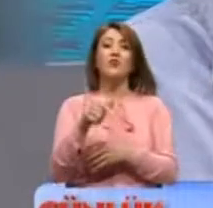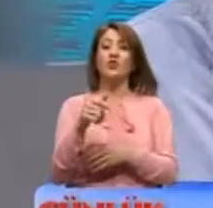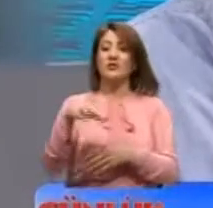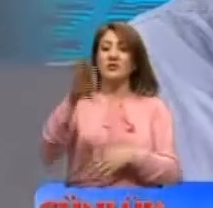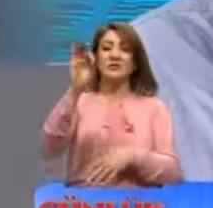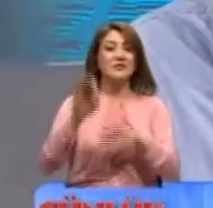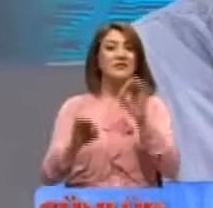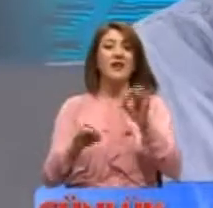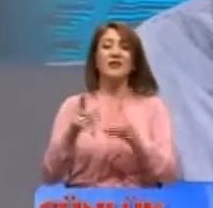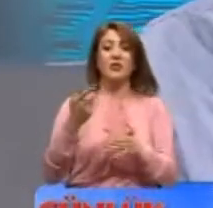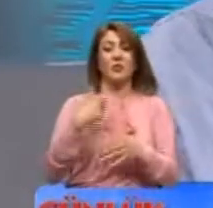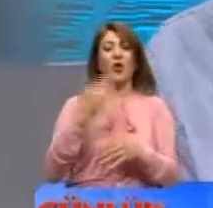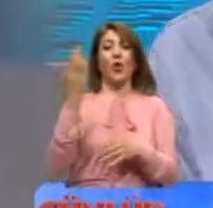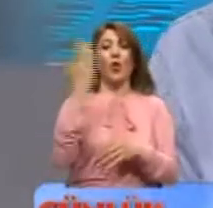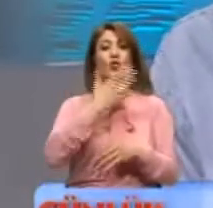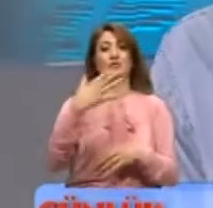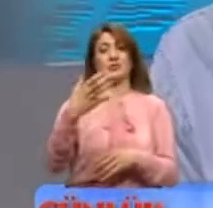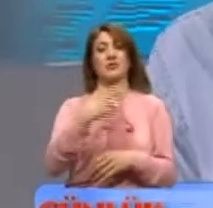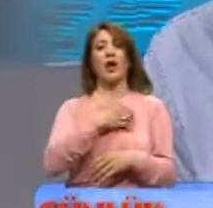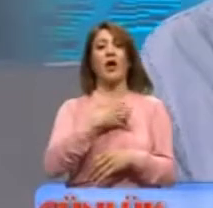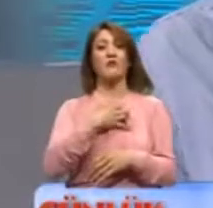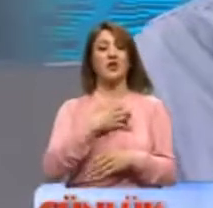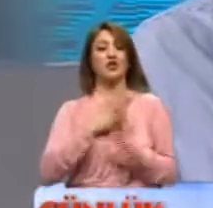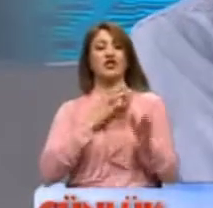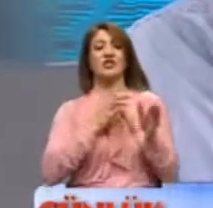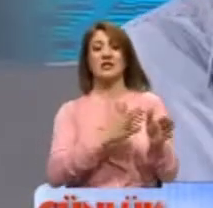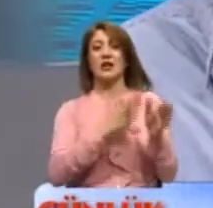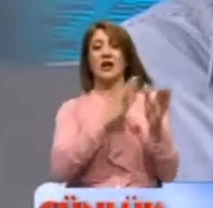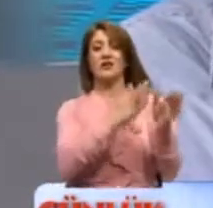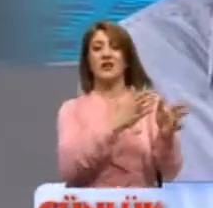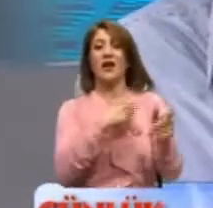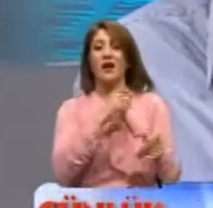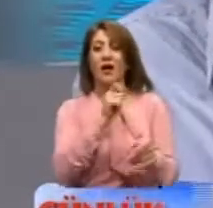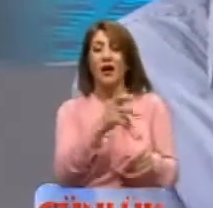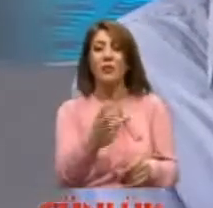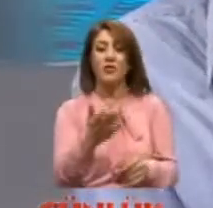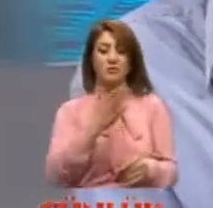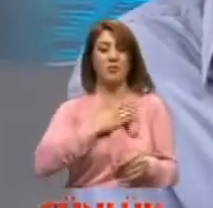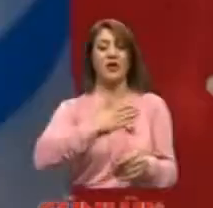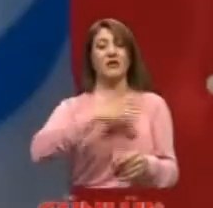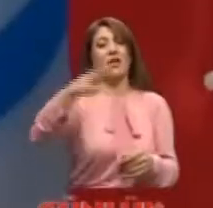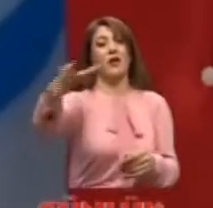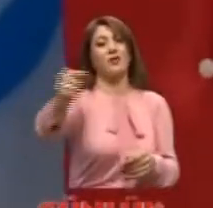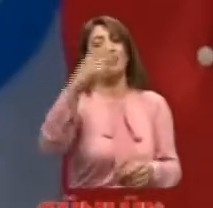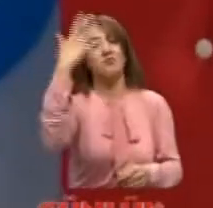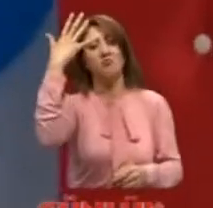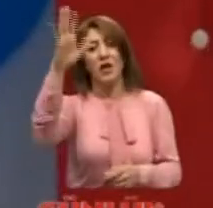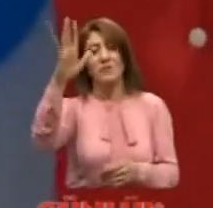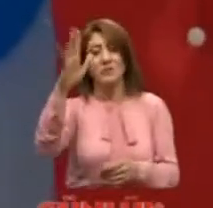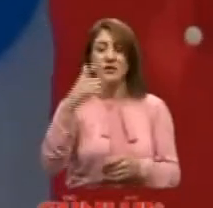seç işte abi öğrenciler. Okul sahipleri böyle sıraya geçmişler değil evet. mi? Ya bakıyorlar sen, böyle. Ben alıyorum 5000 lira.